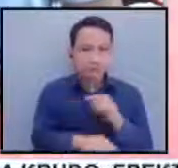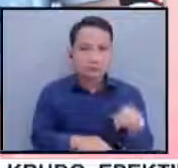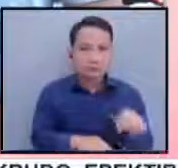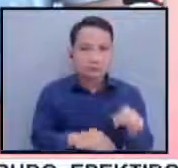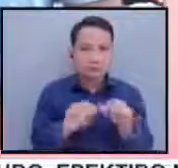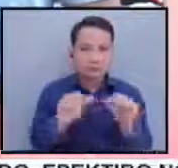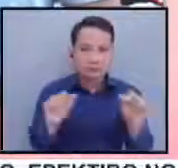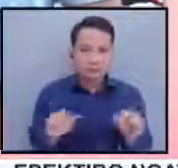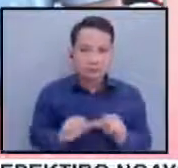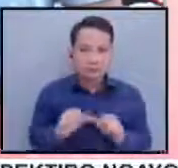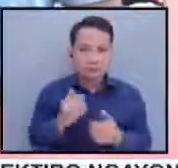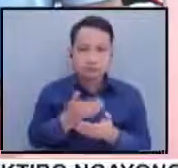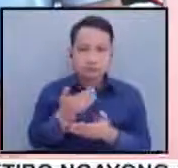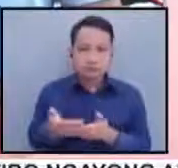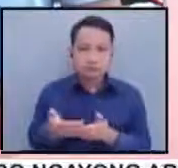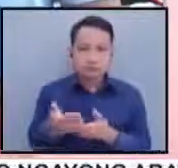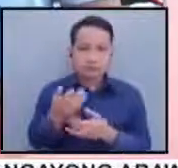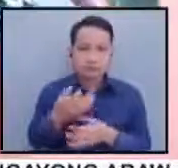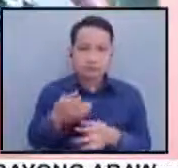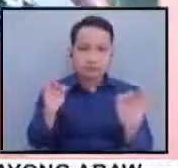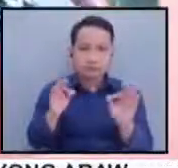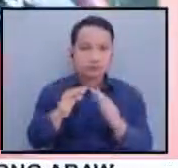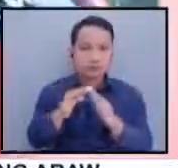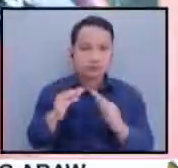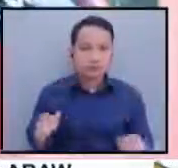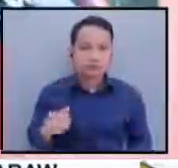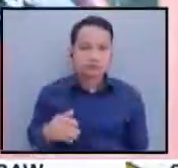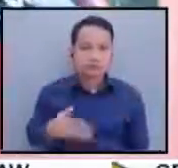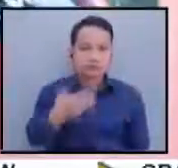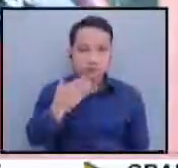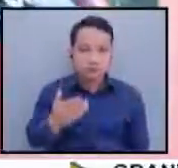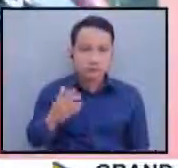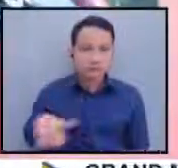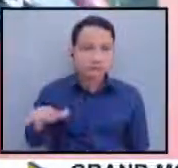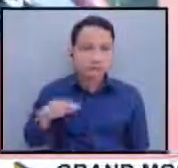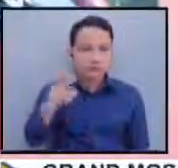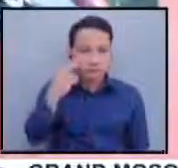or bibigyan ng pabahay. Okay, maraming salamat, Noel Talakay.